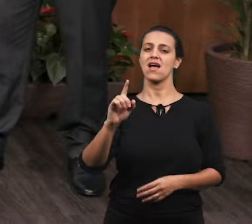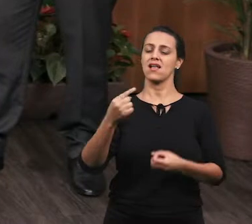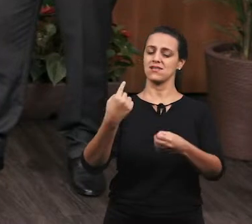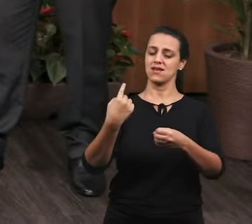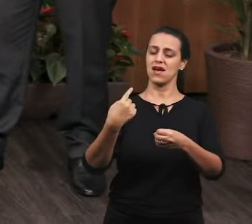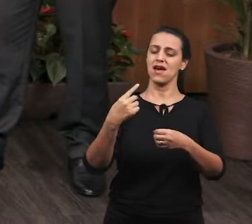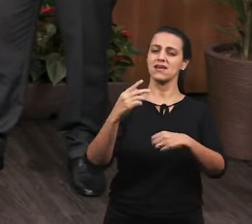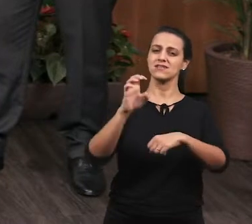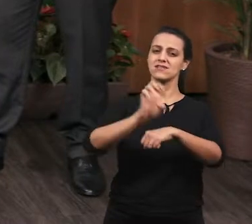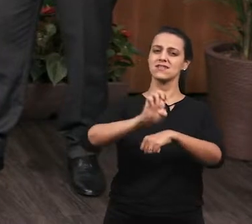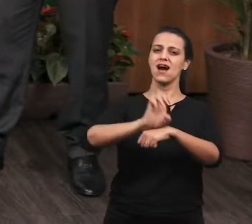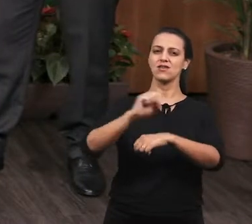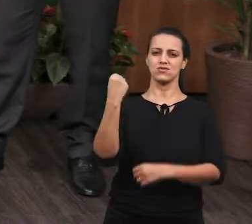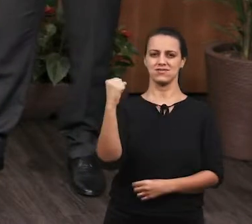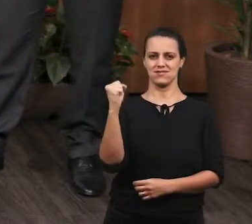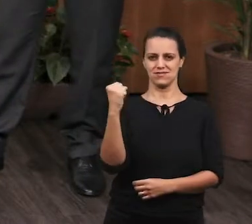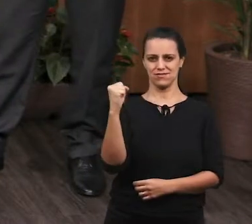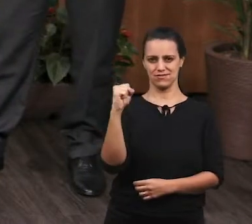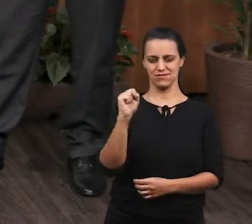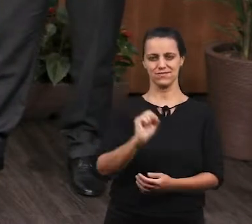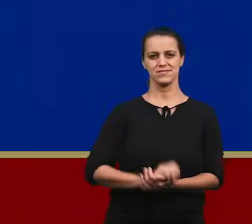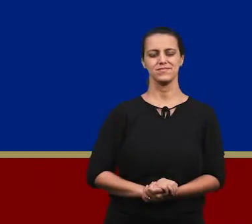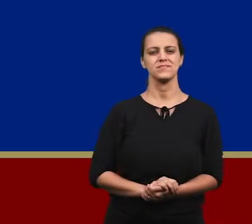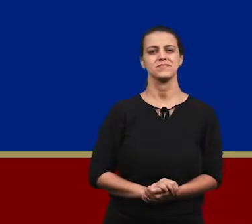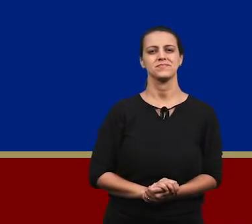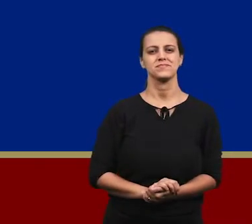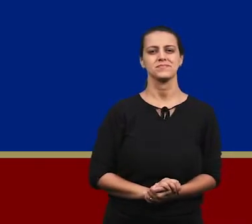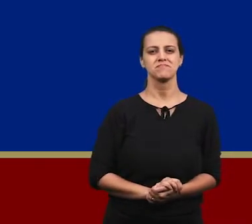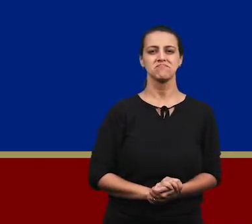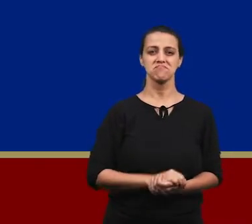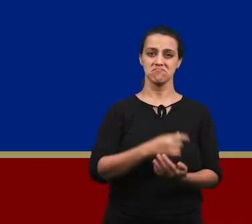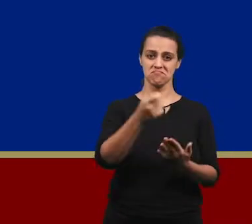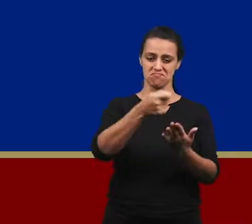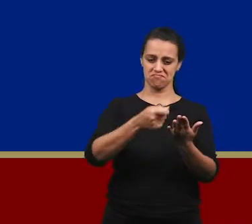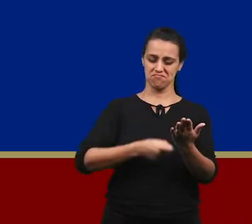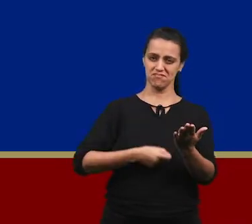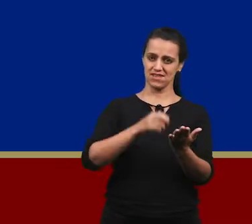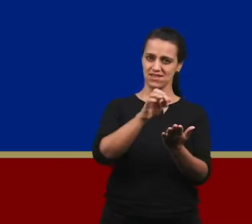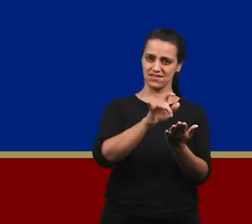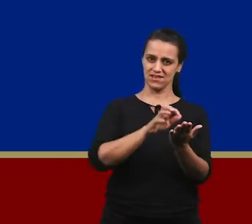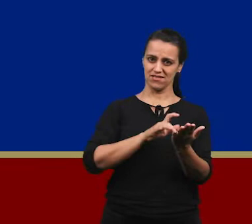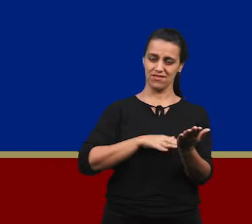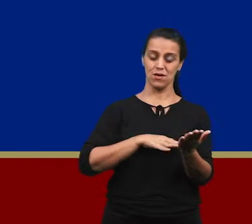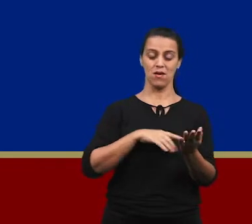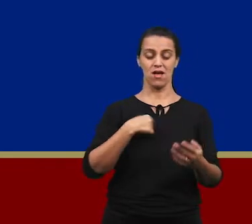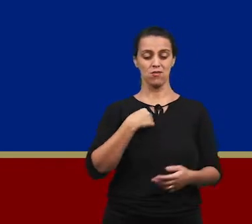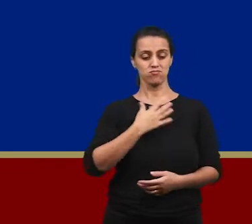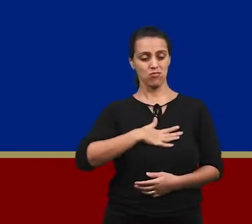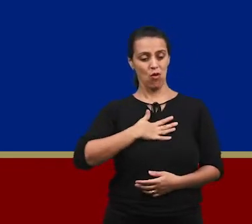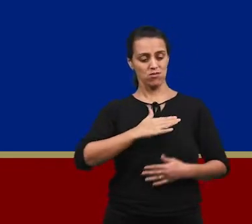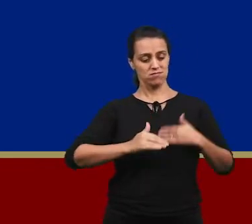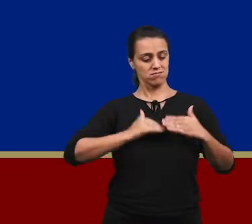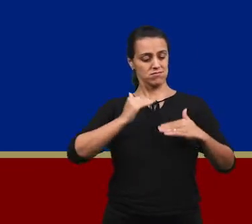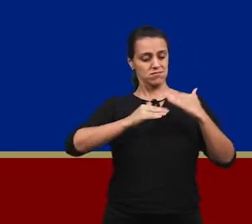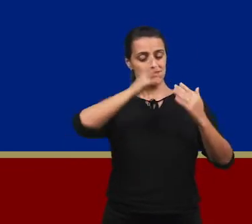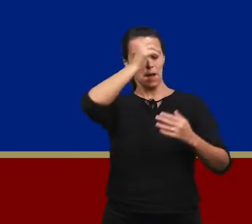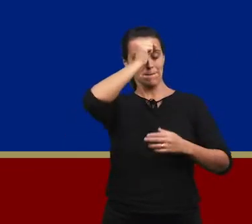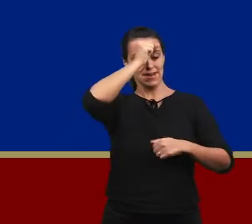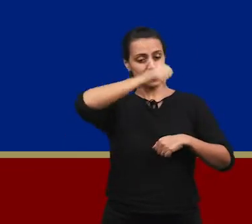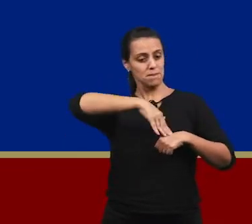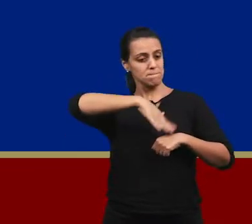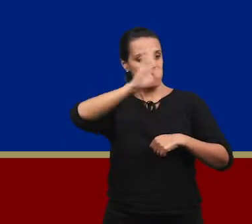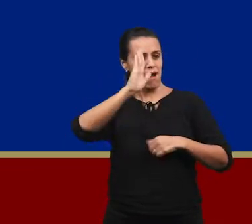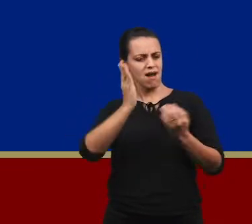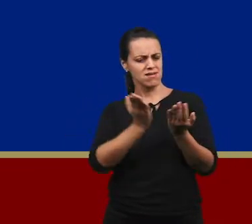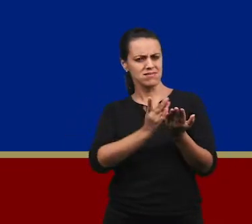города Лагарто, штата Сержипе, написал: «Для меня очень назидательно, но узнавать о Слове